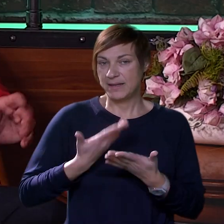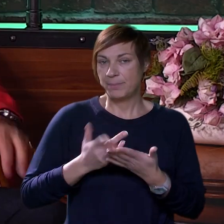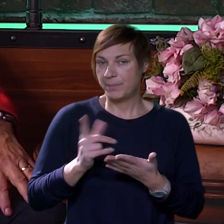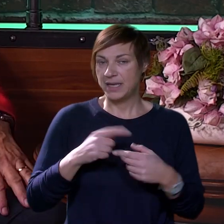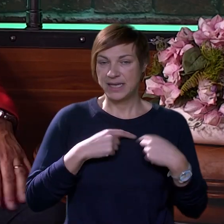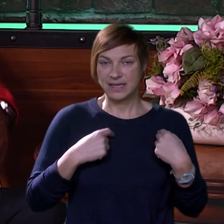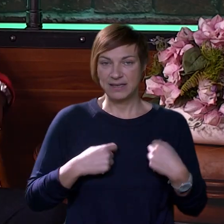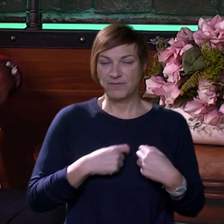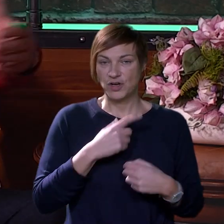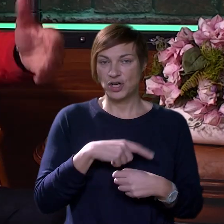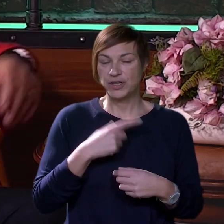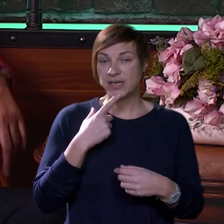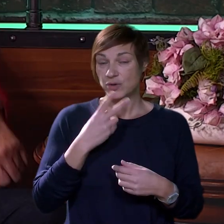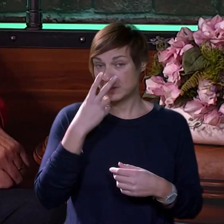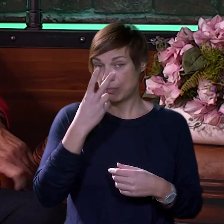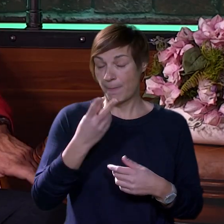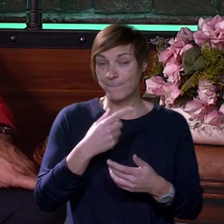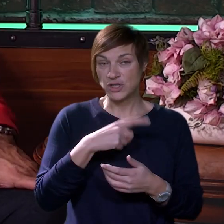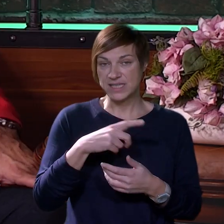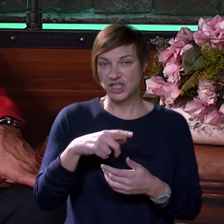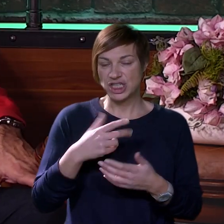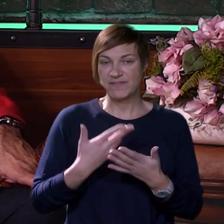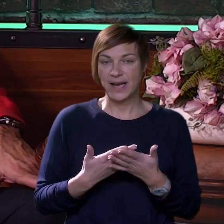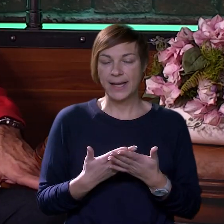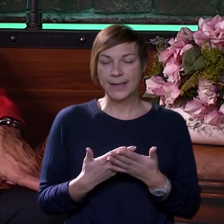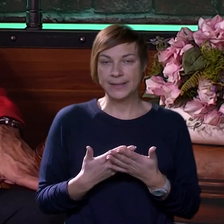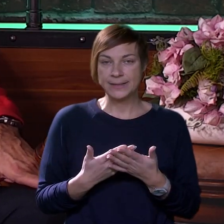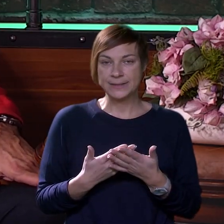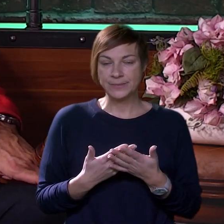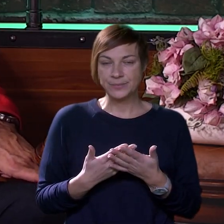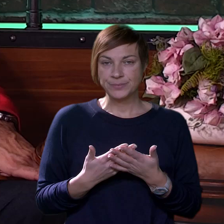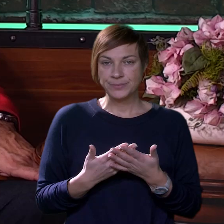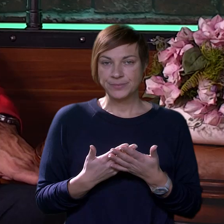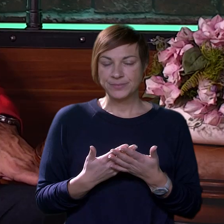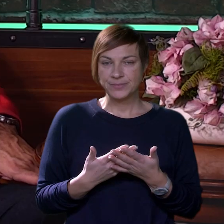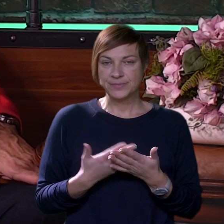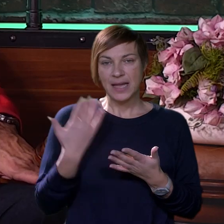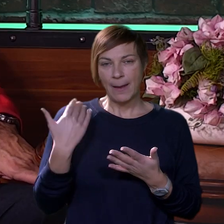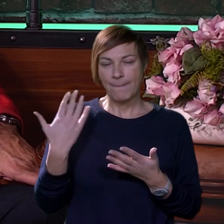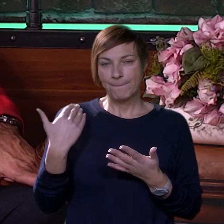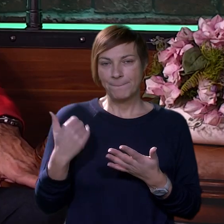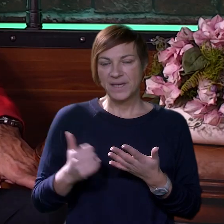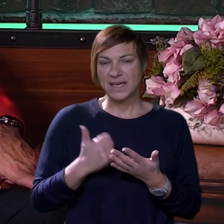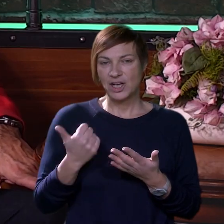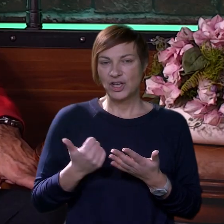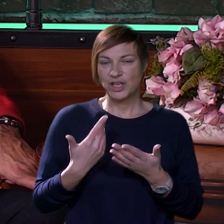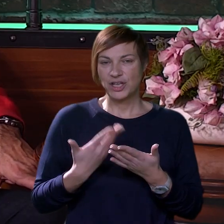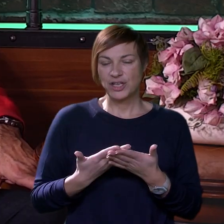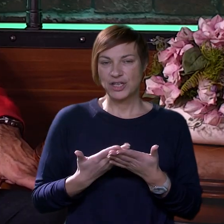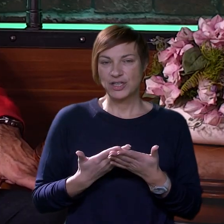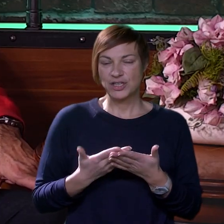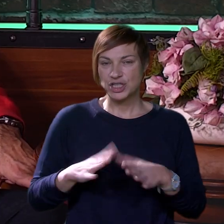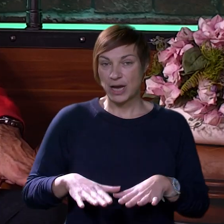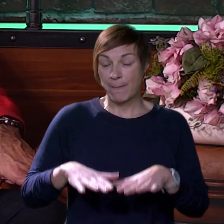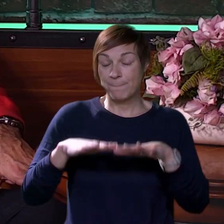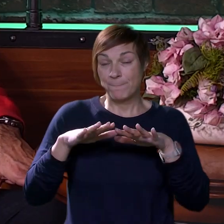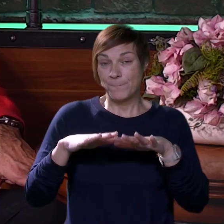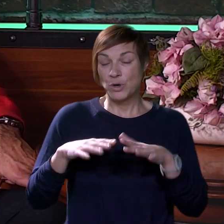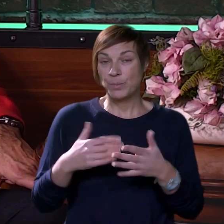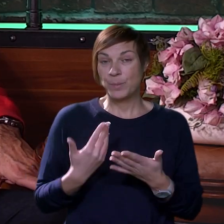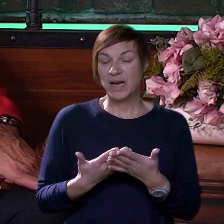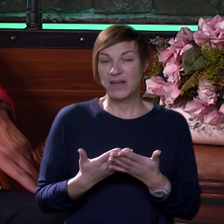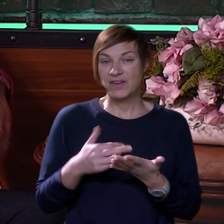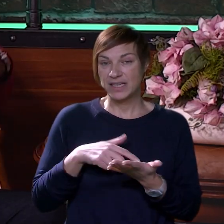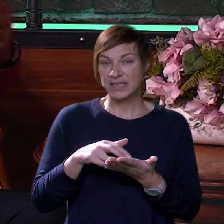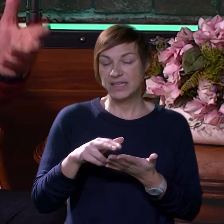mi, niti volonteri, niti oni koji smo posjećivali. Tako da bilo je još tu eventualno i poplava gdje